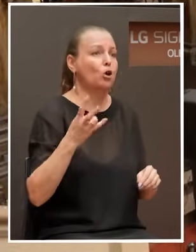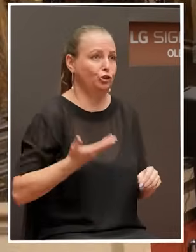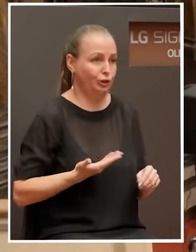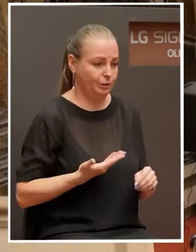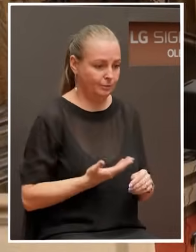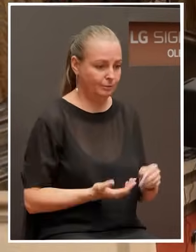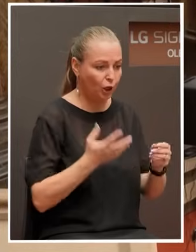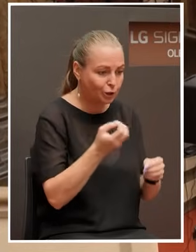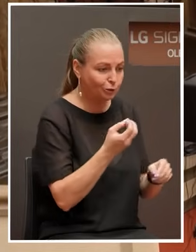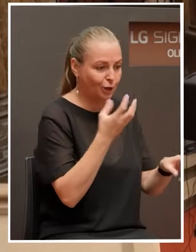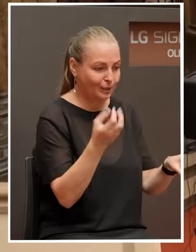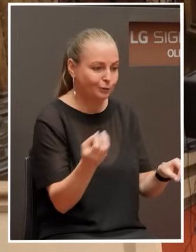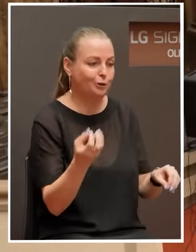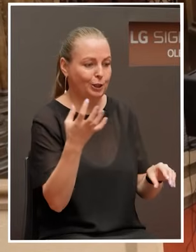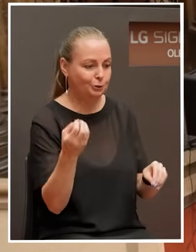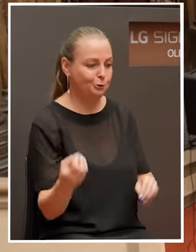Вот еще.